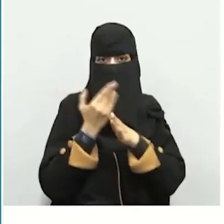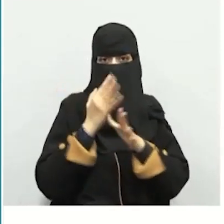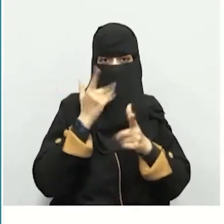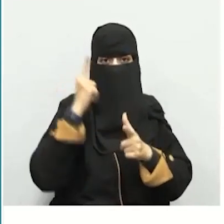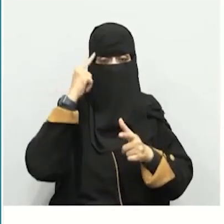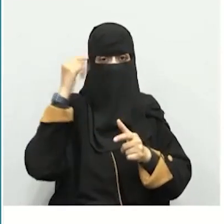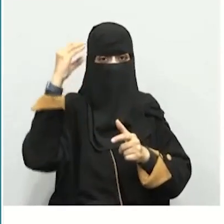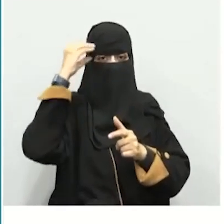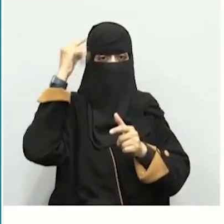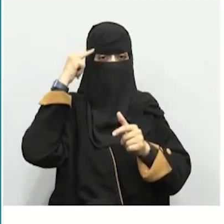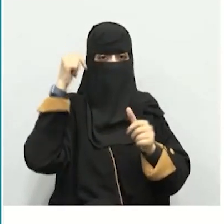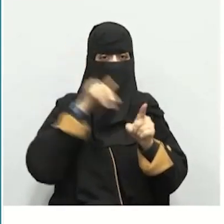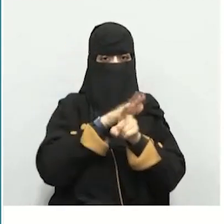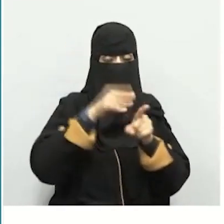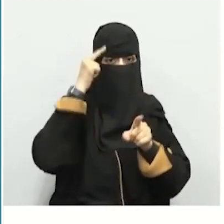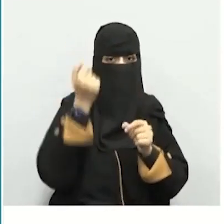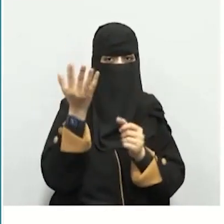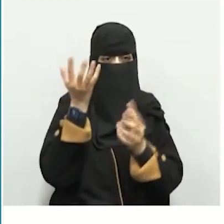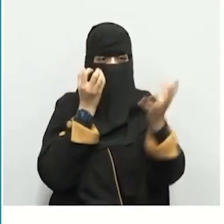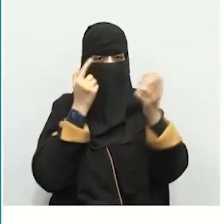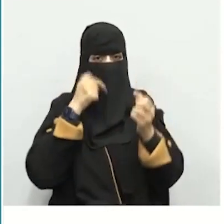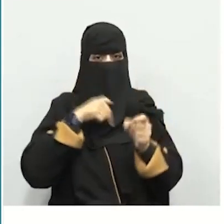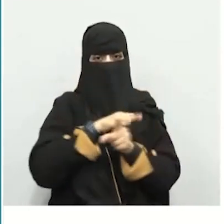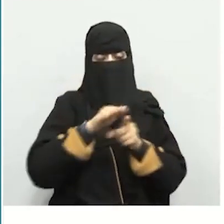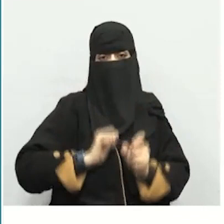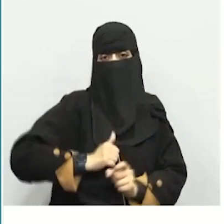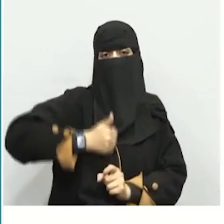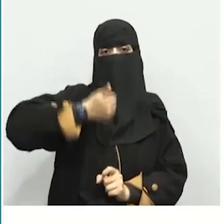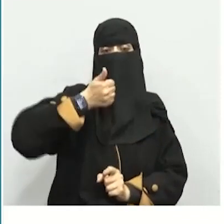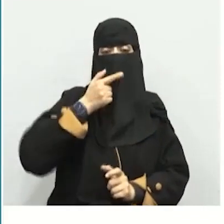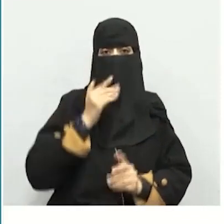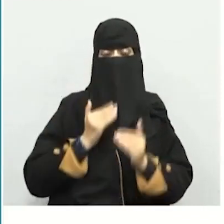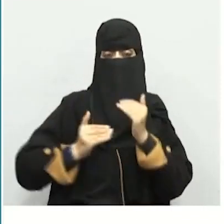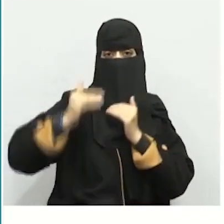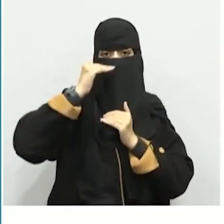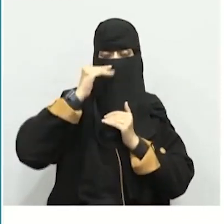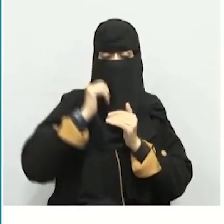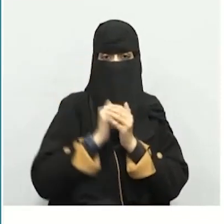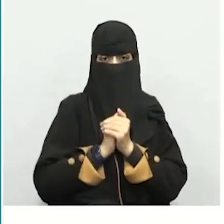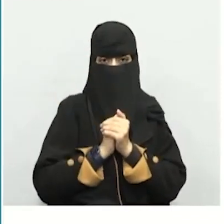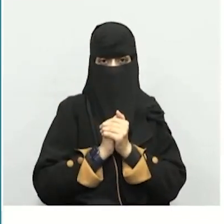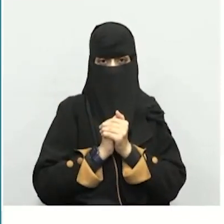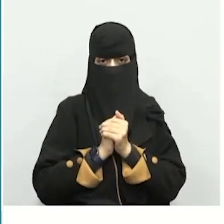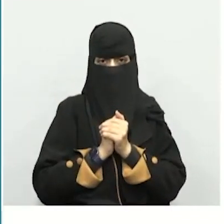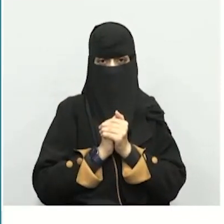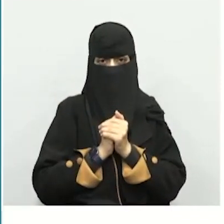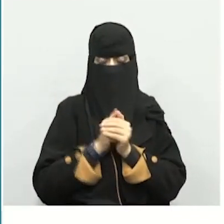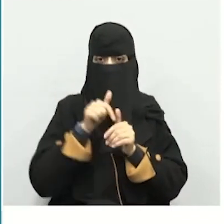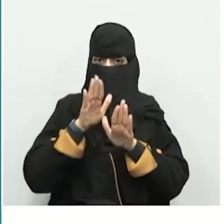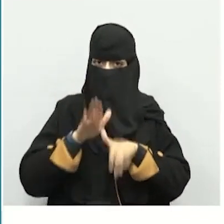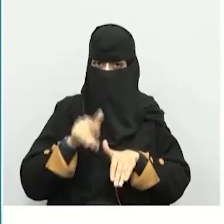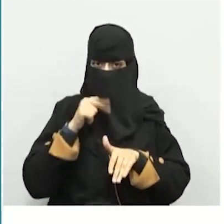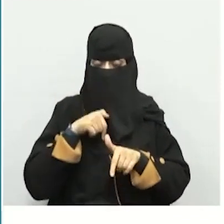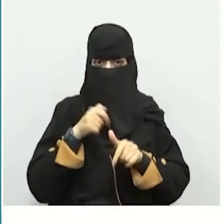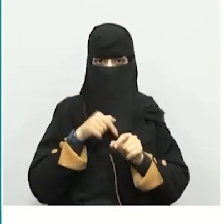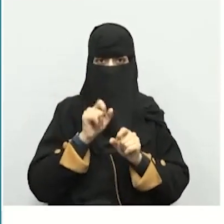ذاكرة الوطن، ومنه يستلهم المواطن الفخر والاعتزاز. طلابي وطالباتي، إذن